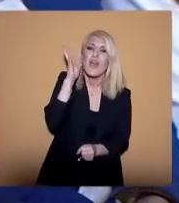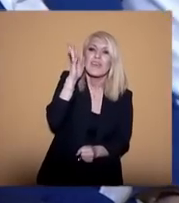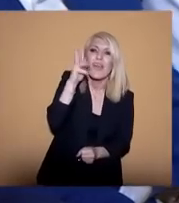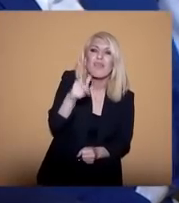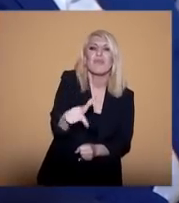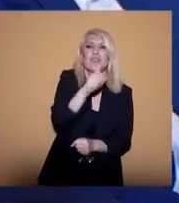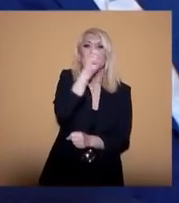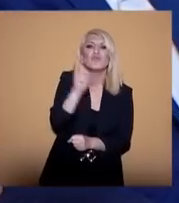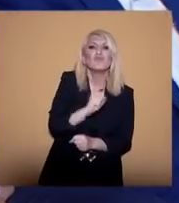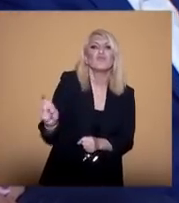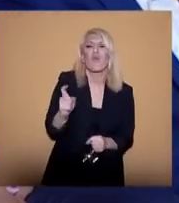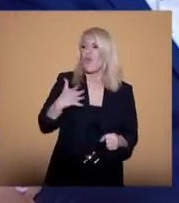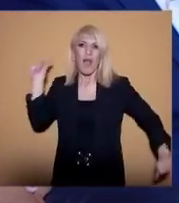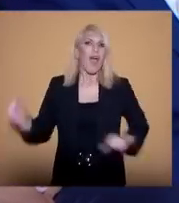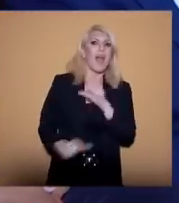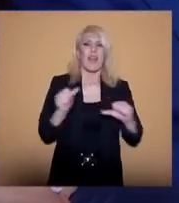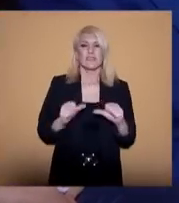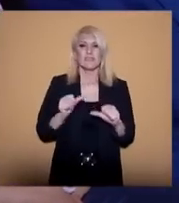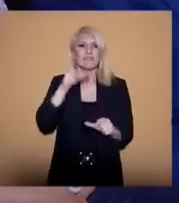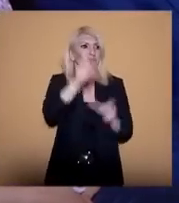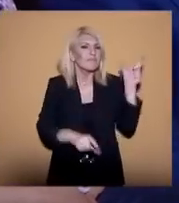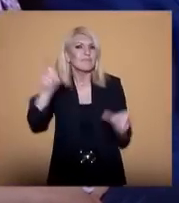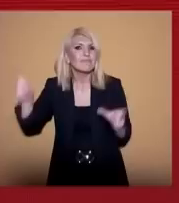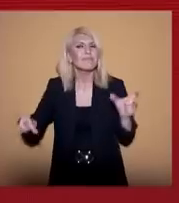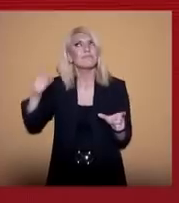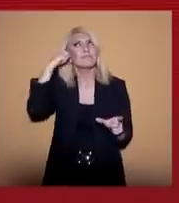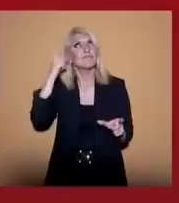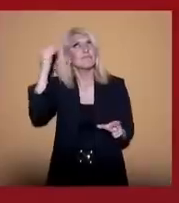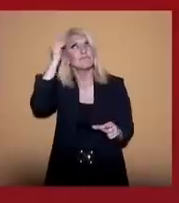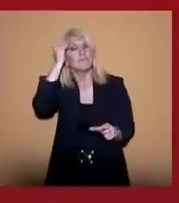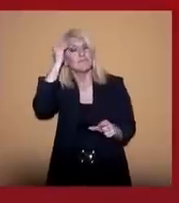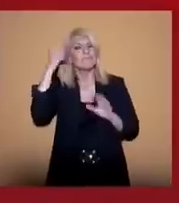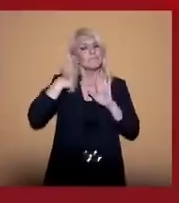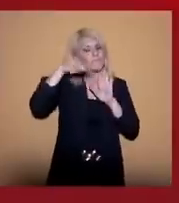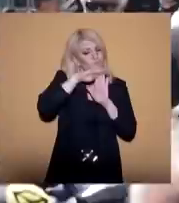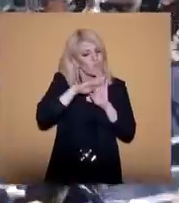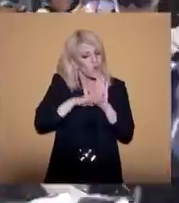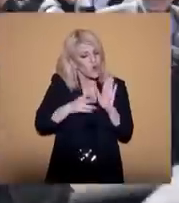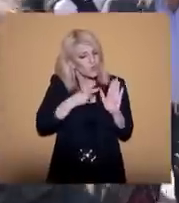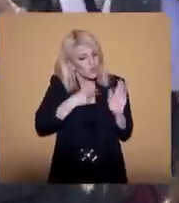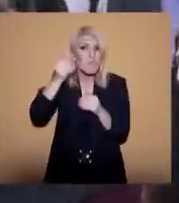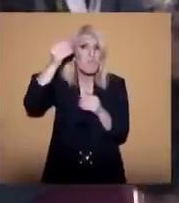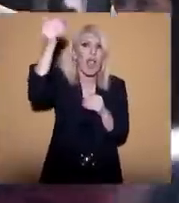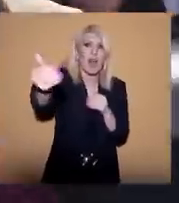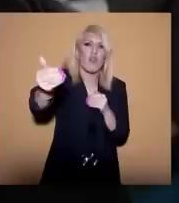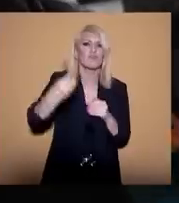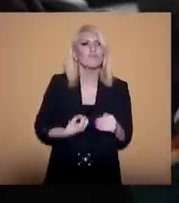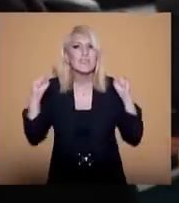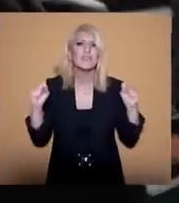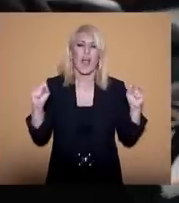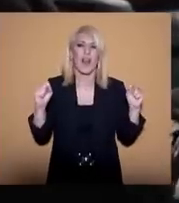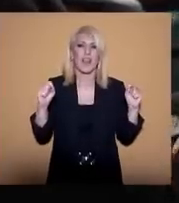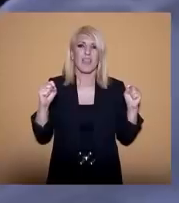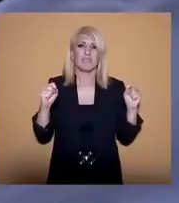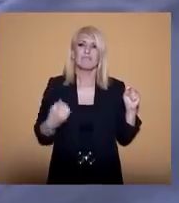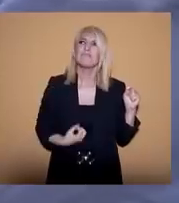για να μπορεί κάθε Ελληνίδα και κάθε Έλληνας να προγραμματίσει το μέλλον του, να προγραμματίσει τη ζωή του με ασφάλεια, να ξανανιώσει